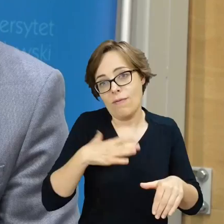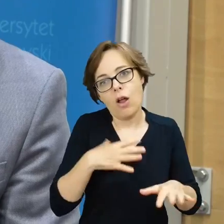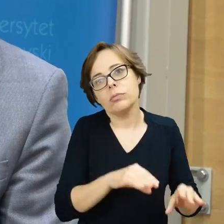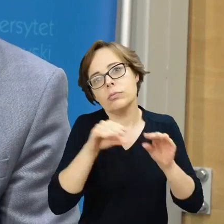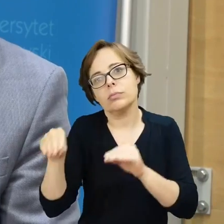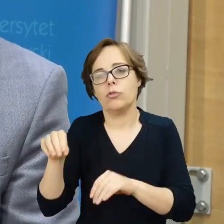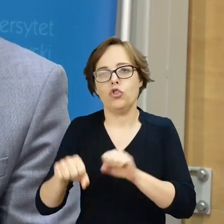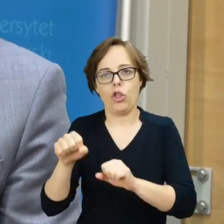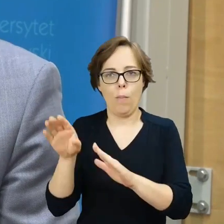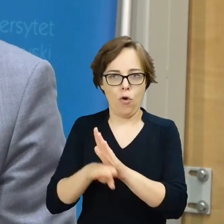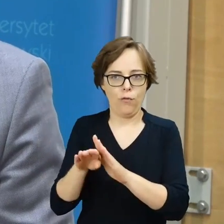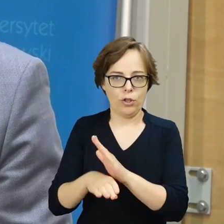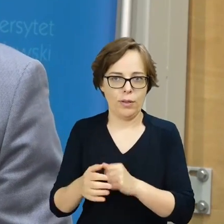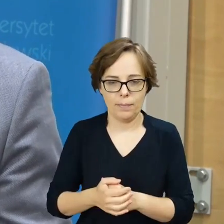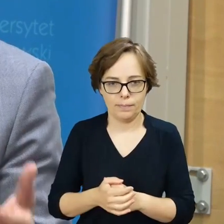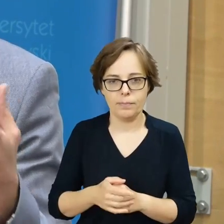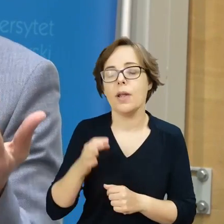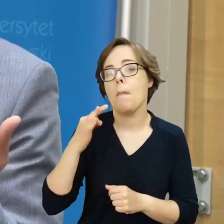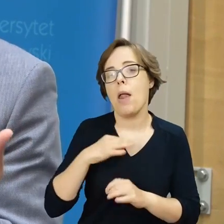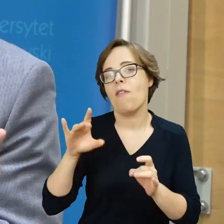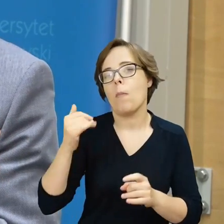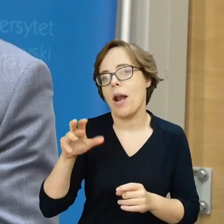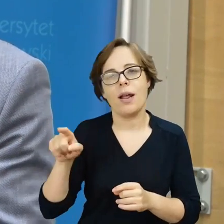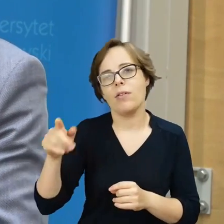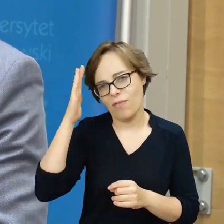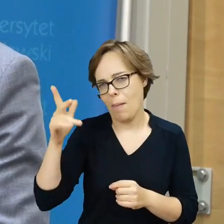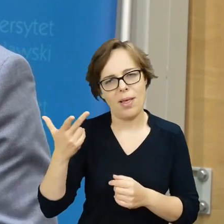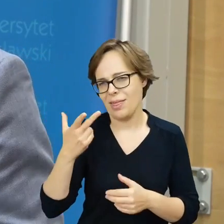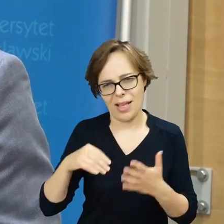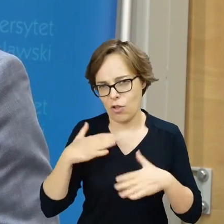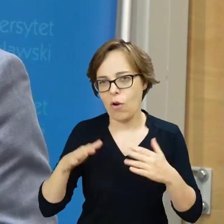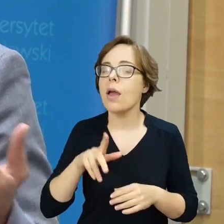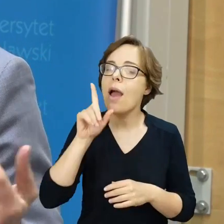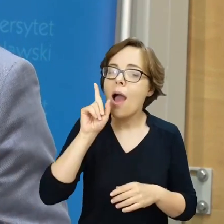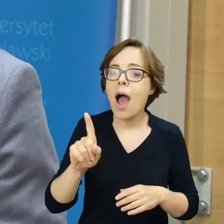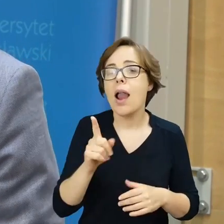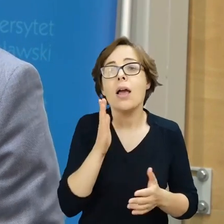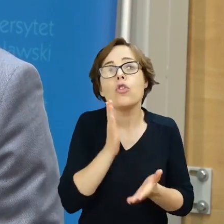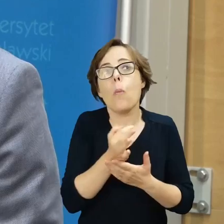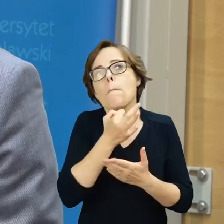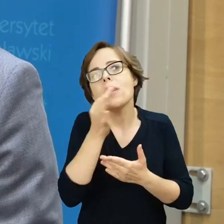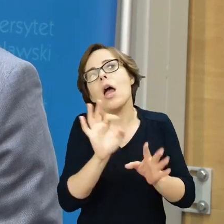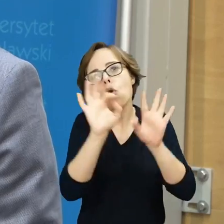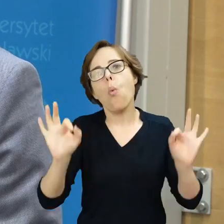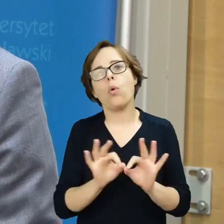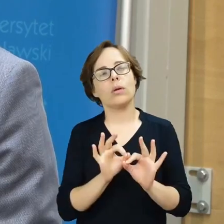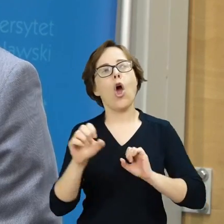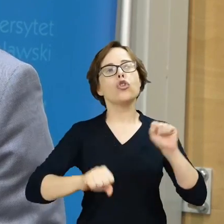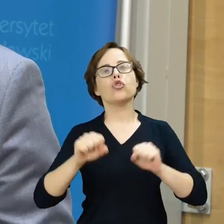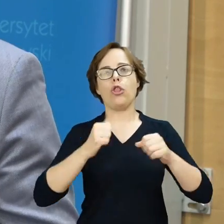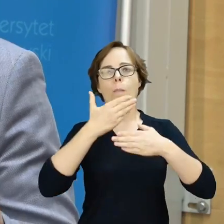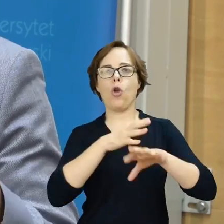profesor Markiewicz nie byłby zadowolony tutaj, ale to jest tylko pytanie takie właśnie z natury ustrojowej, bo są inne